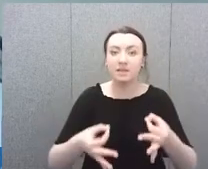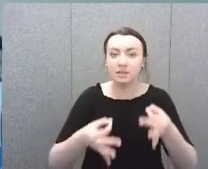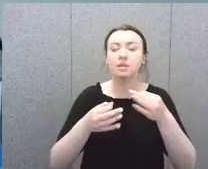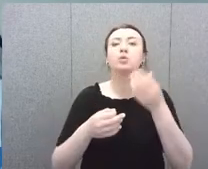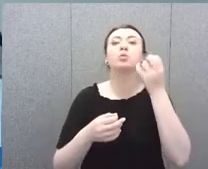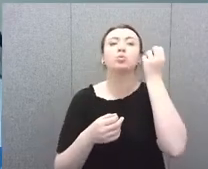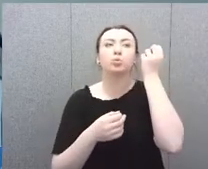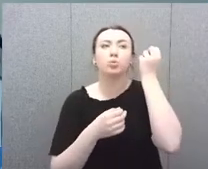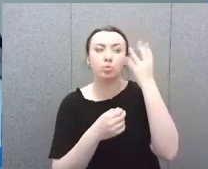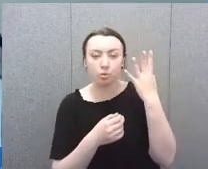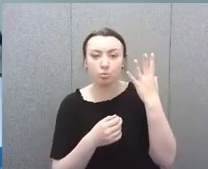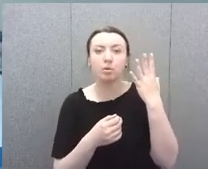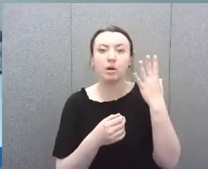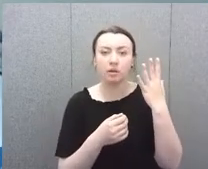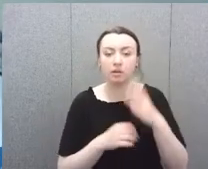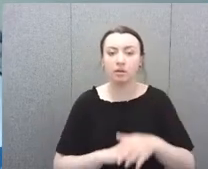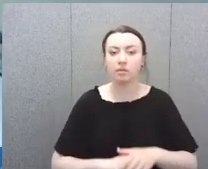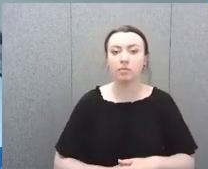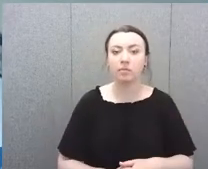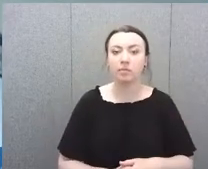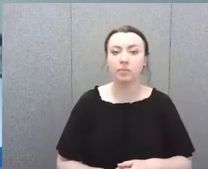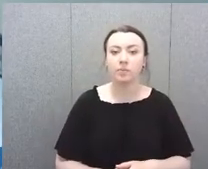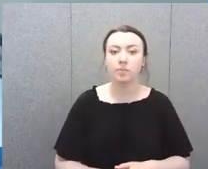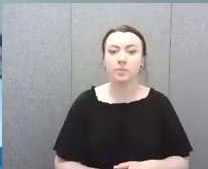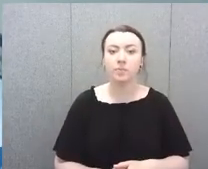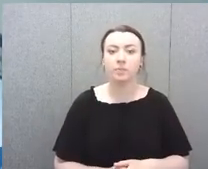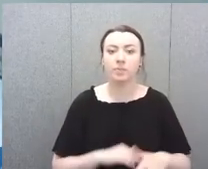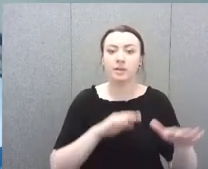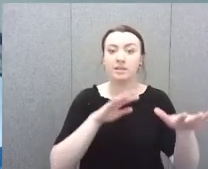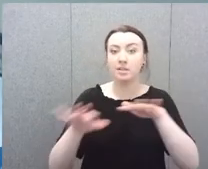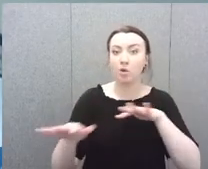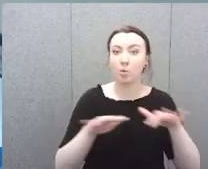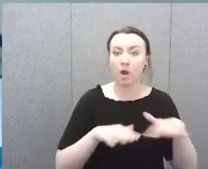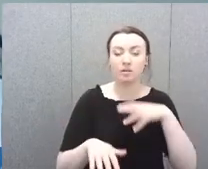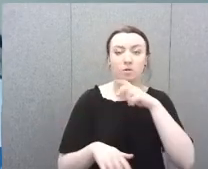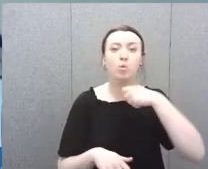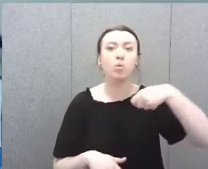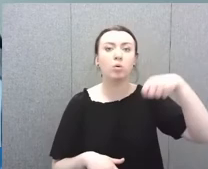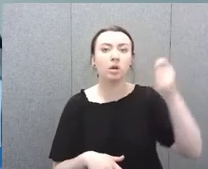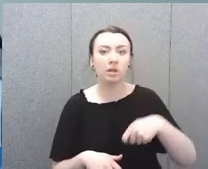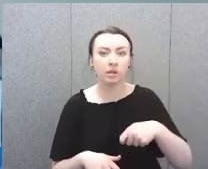отразить ситуацию в Украине. Татьяна, ни Украина,